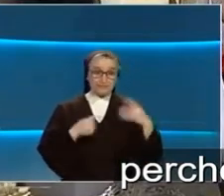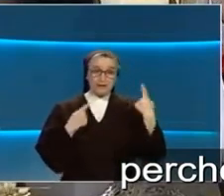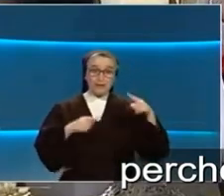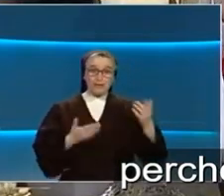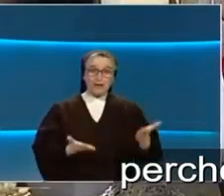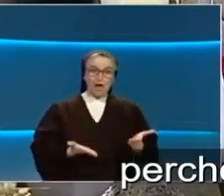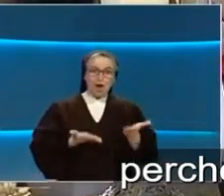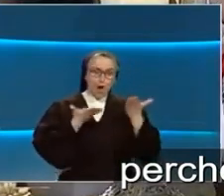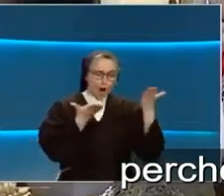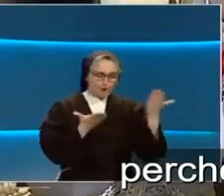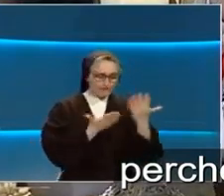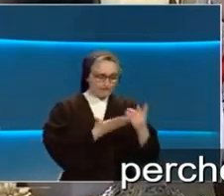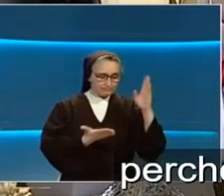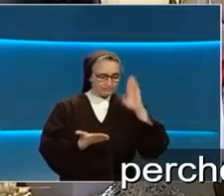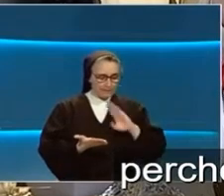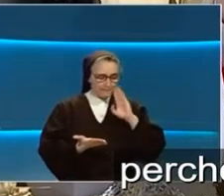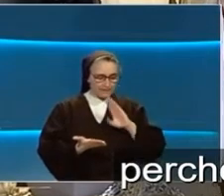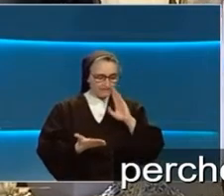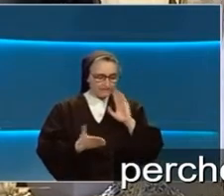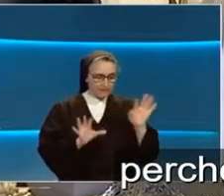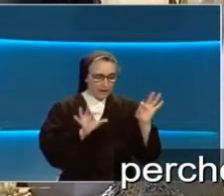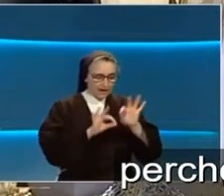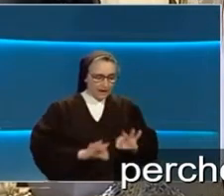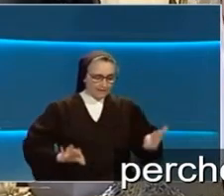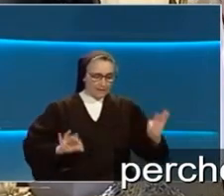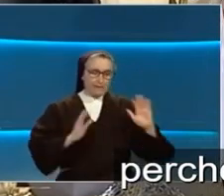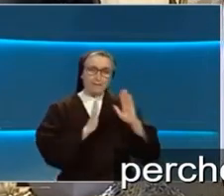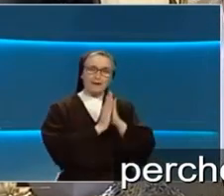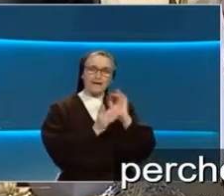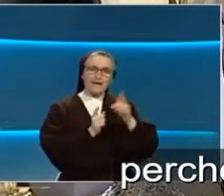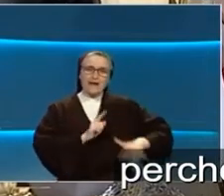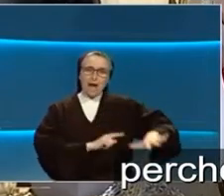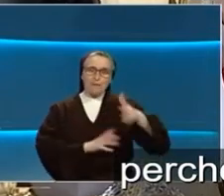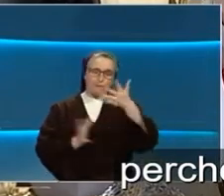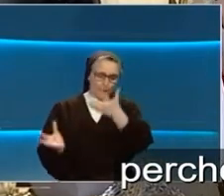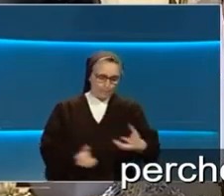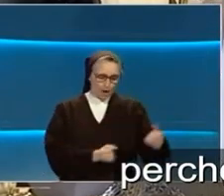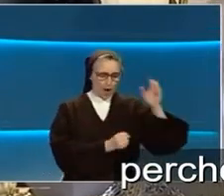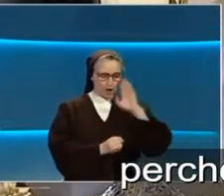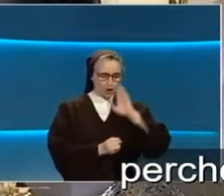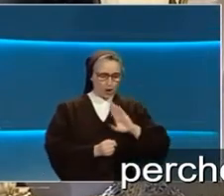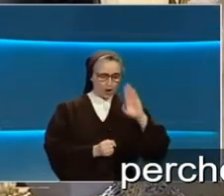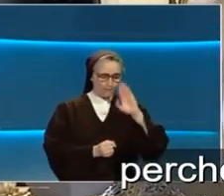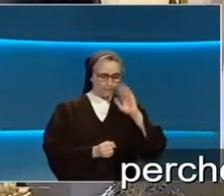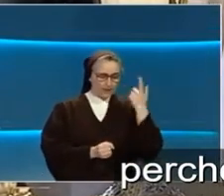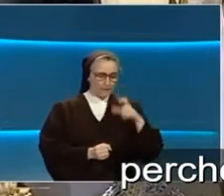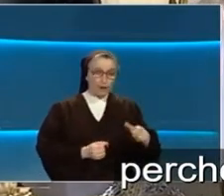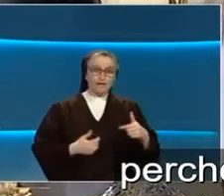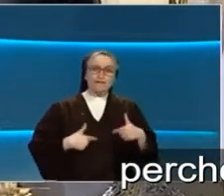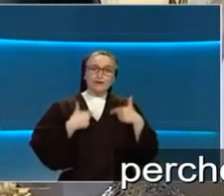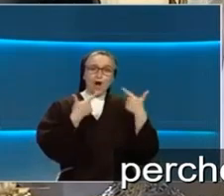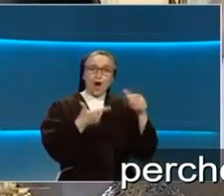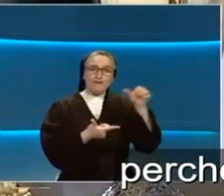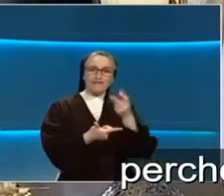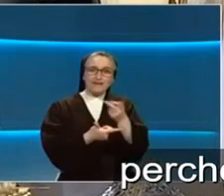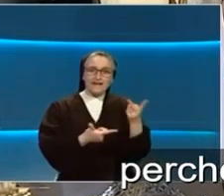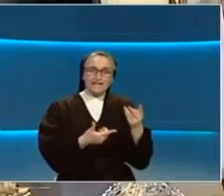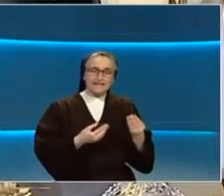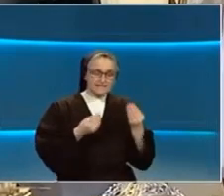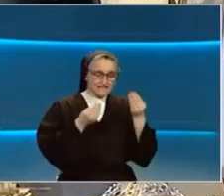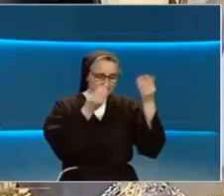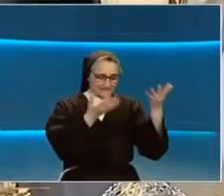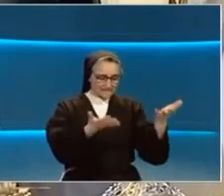Suscipe Domine, preces populis tui, cum oblationi vos ostiarum, ut pascalibus